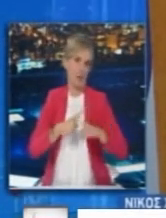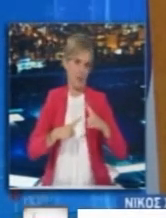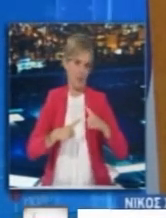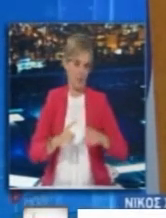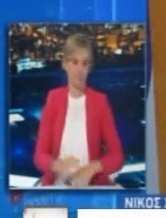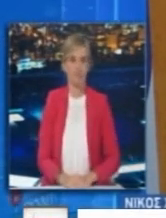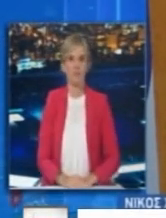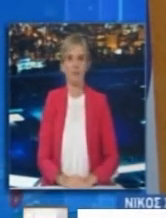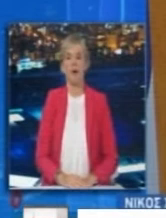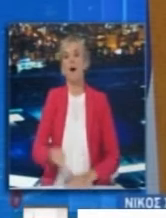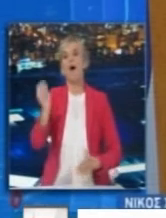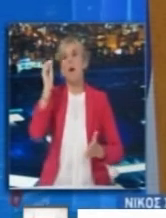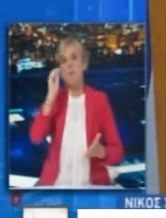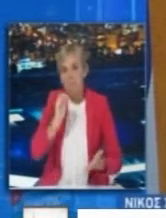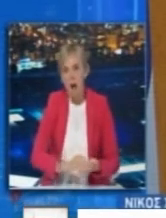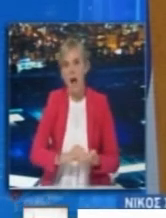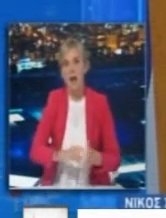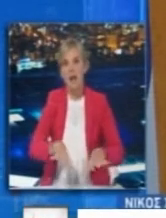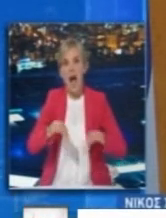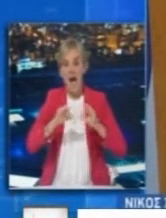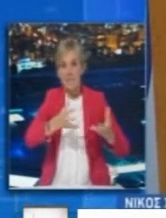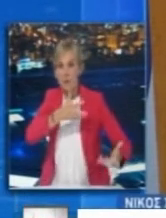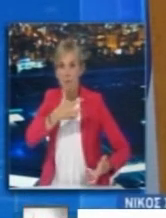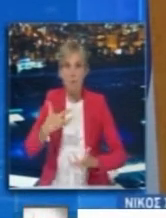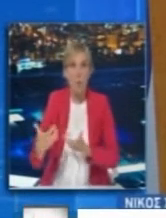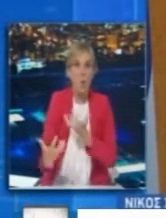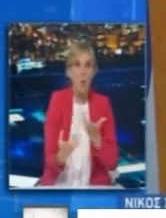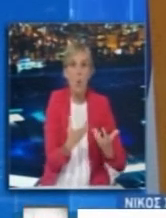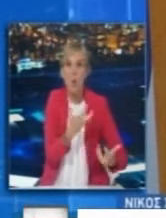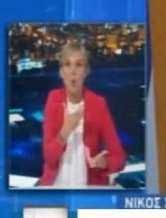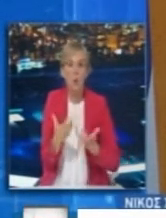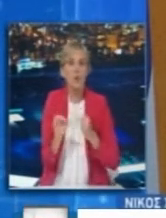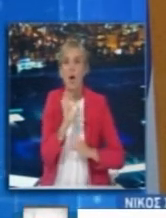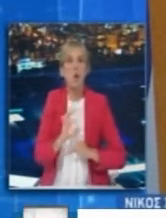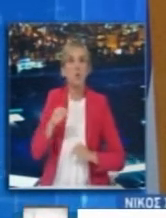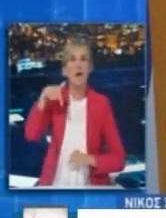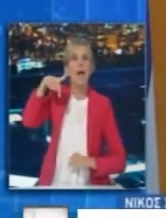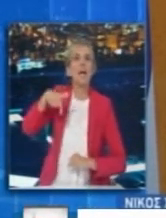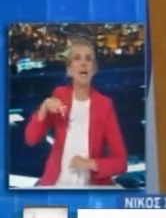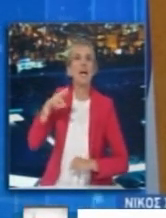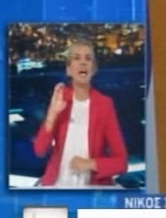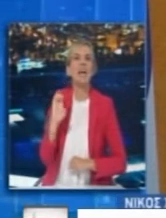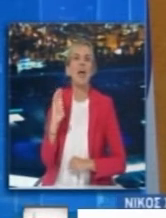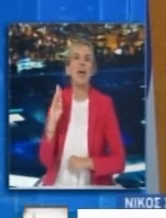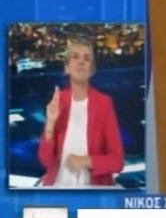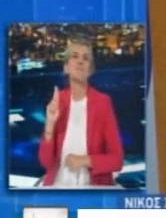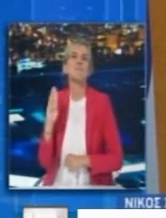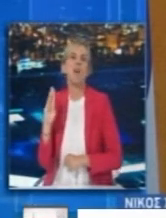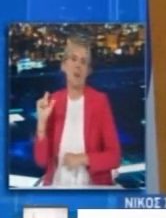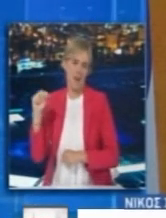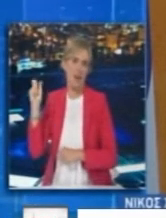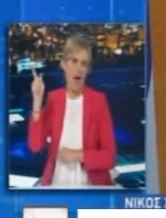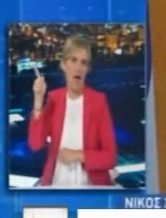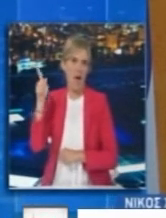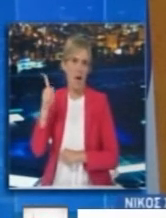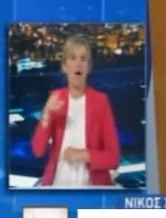από μεγάλη αναζωπήρωση στην πυρκαγιά που εκδηλώθηκε την περασμένη Τρίτη στη Δεσκάτη Γρεβενών, στις 4 το μεσημέρι, ζητήθηκε εκένωση των οικισμών